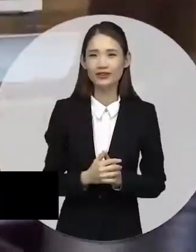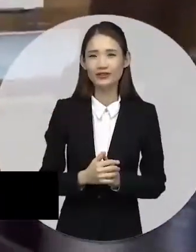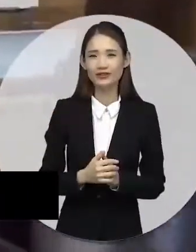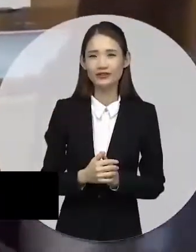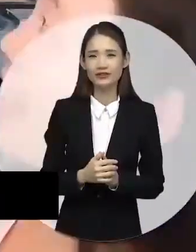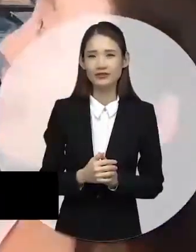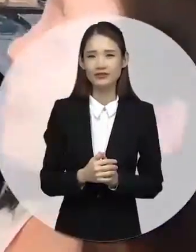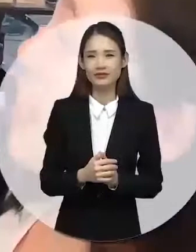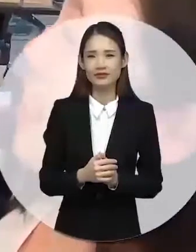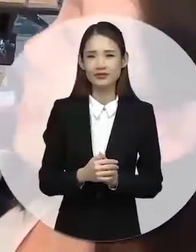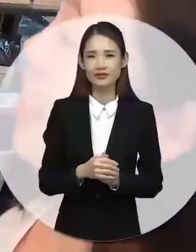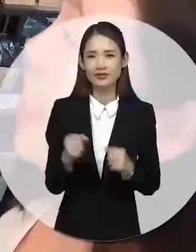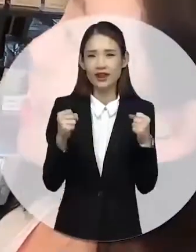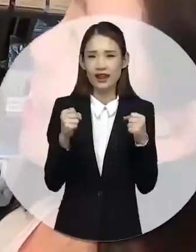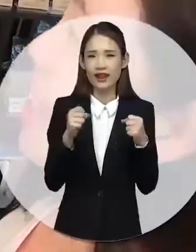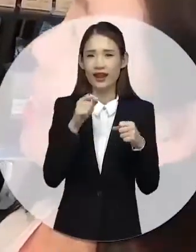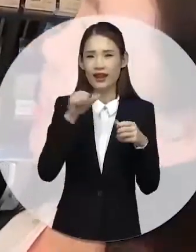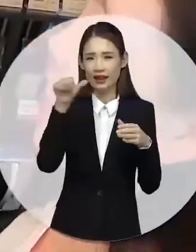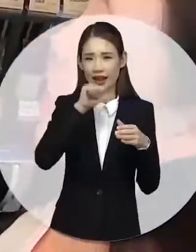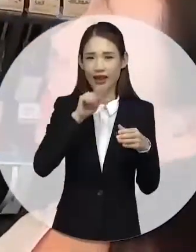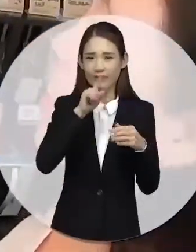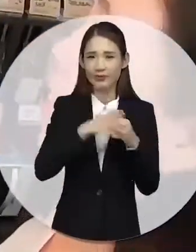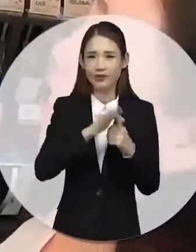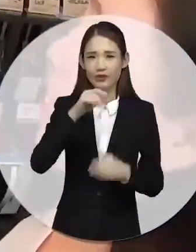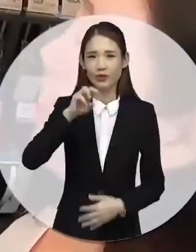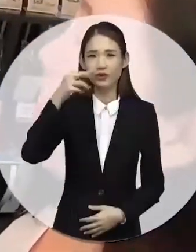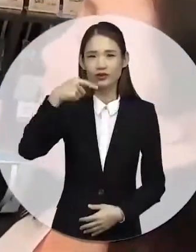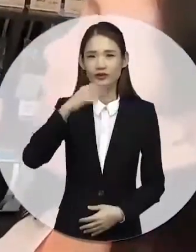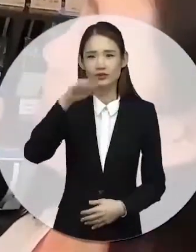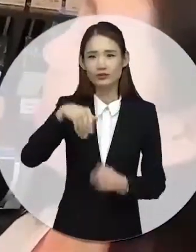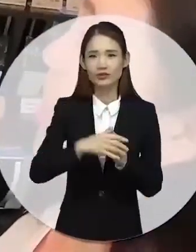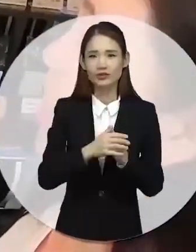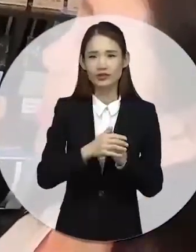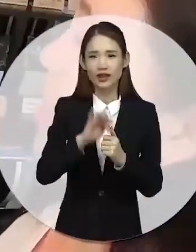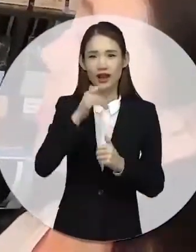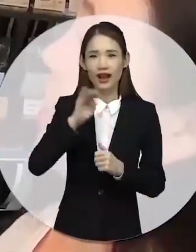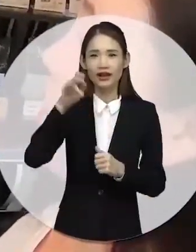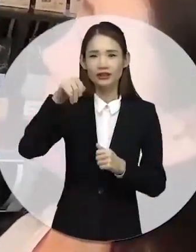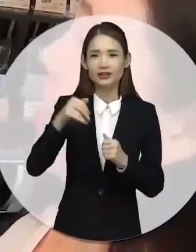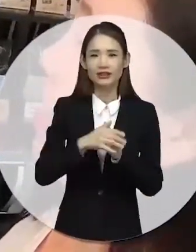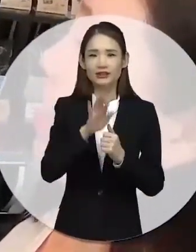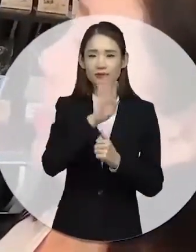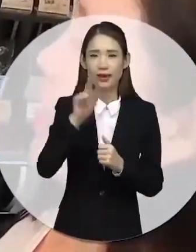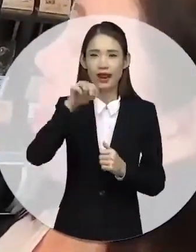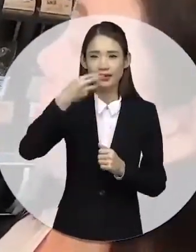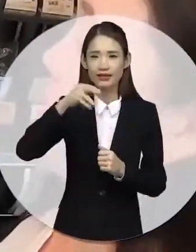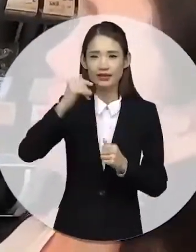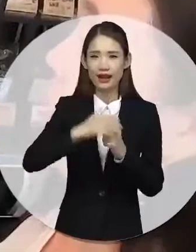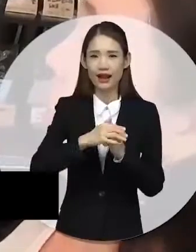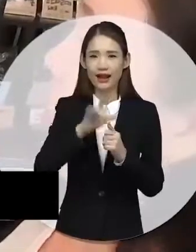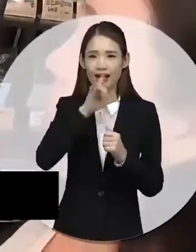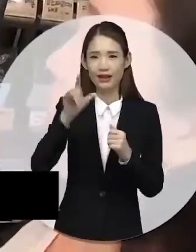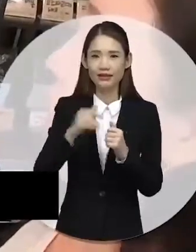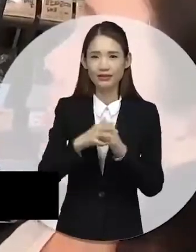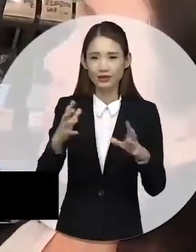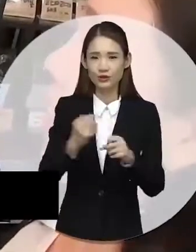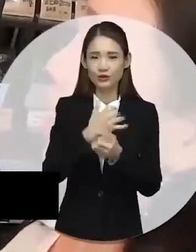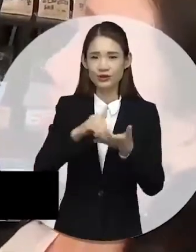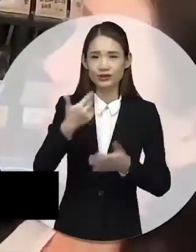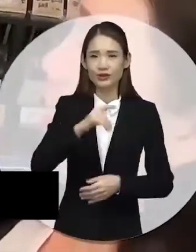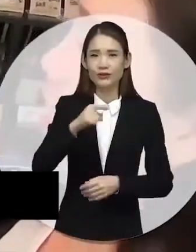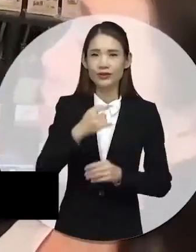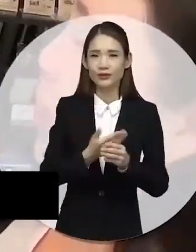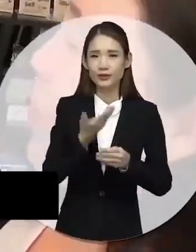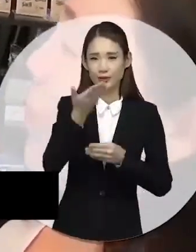그리고, 아이스 아메리카노 한 잔이랑 콜드브루 한 잔이랑 아이스 바닐라 라떼 한 잔 부탁드리겠습니다. 네,